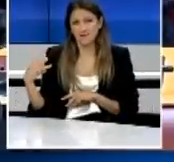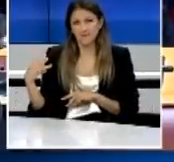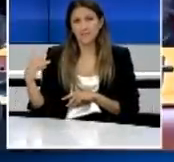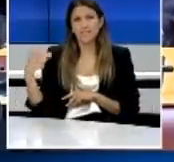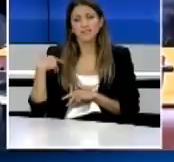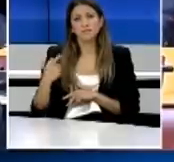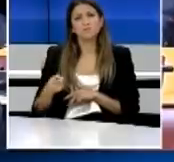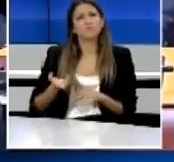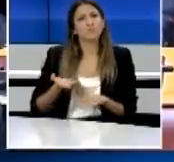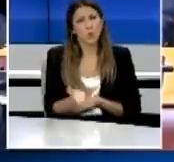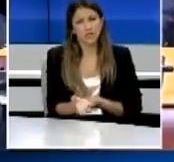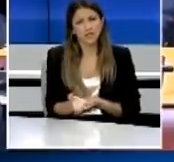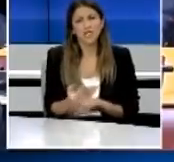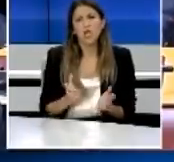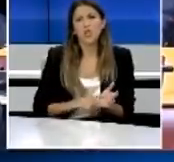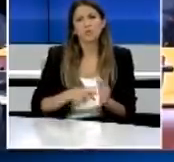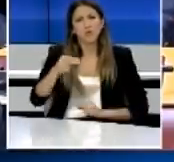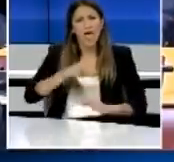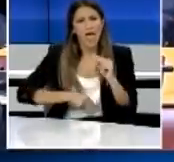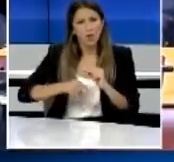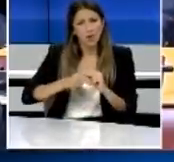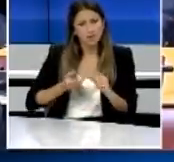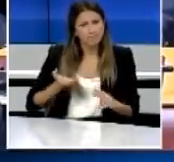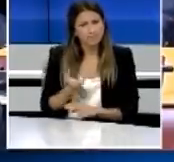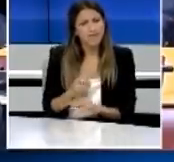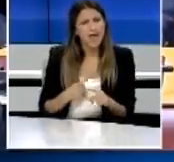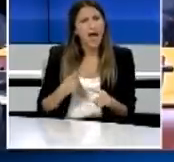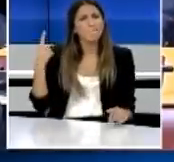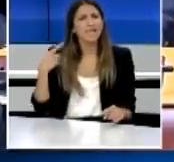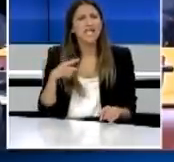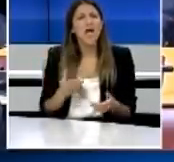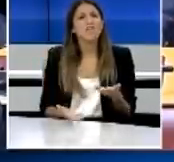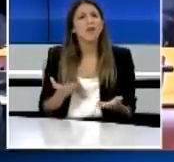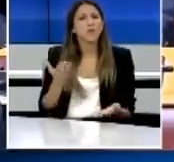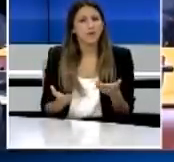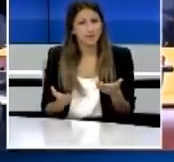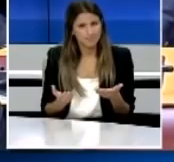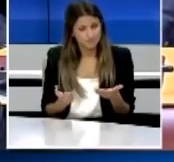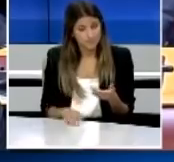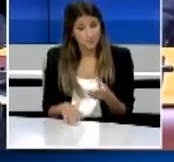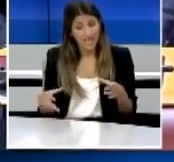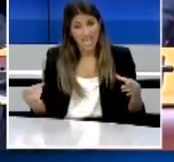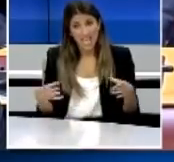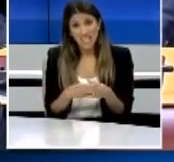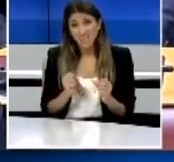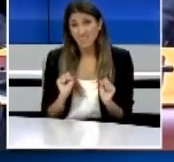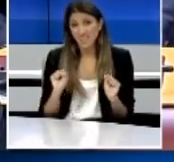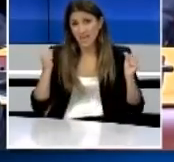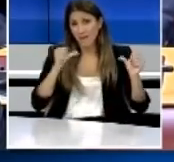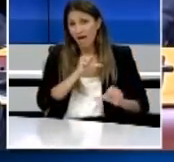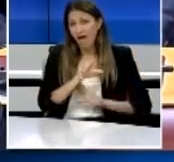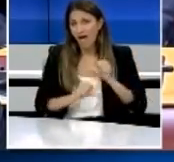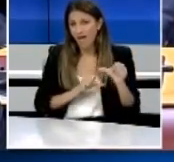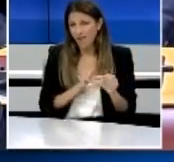αίθουσα την απλή αναλογική. Και εσείς επιλέξατε, παρά το γεγονός ότι εκπροσωπείτε ένα κόμμα το